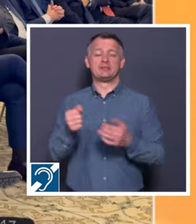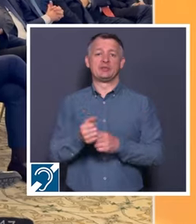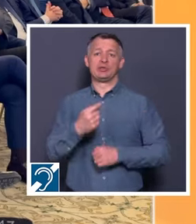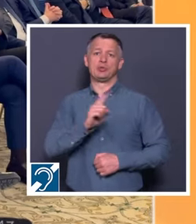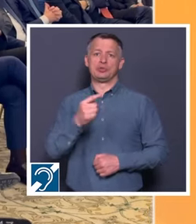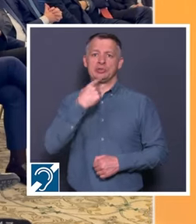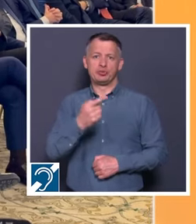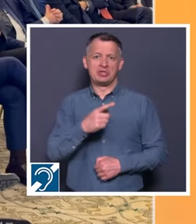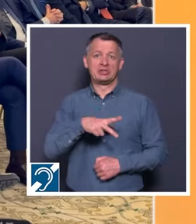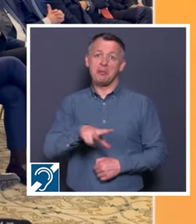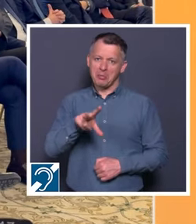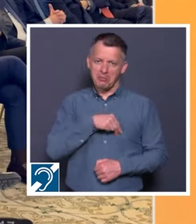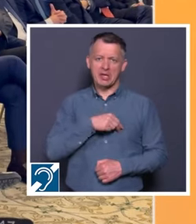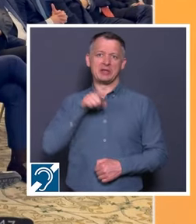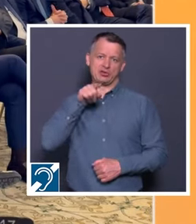meritată această